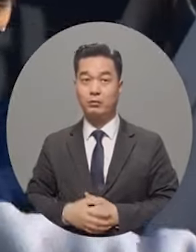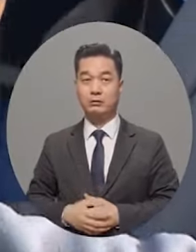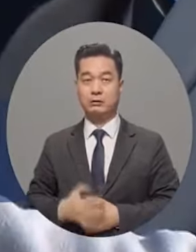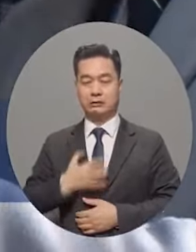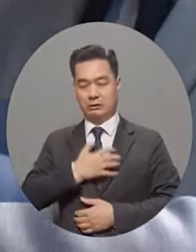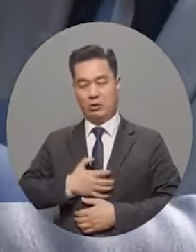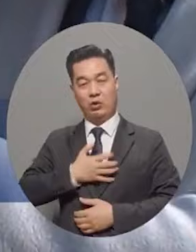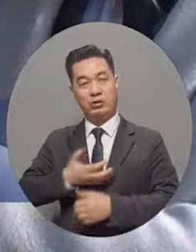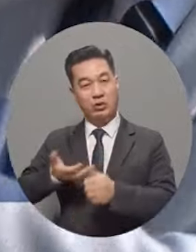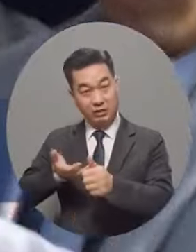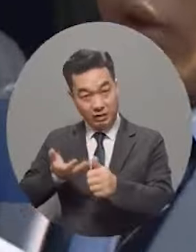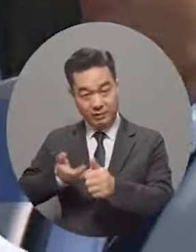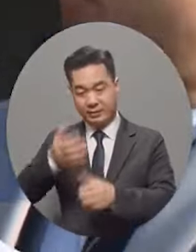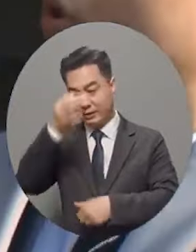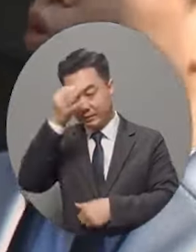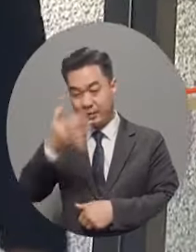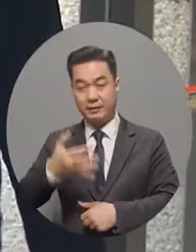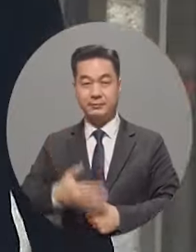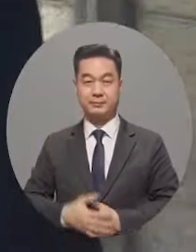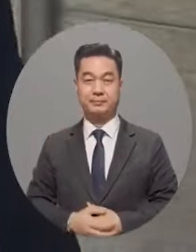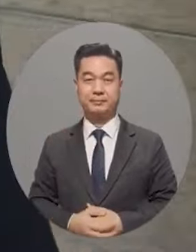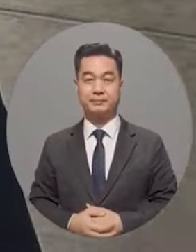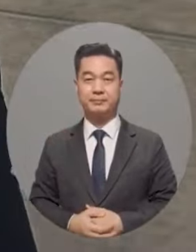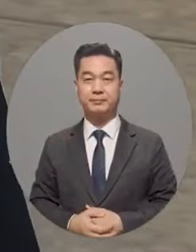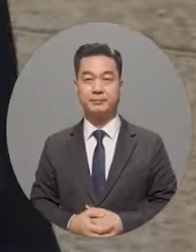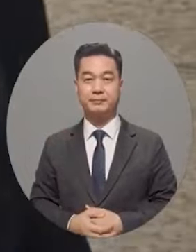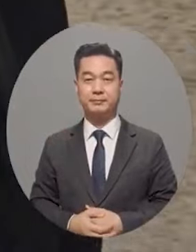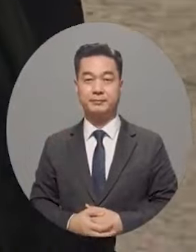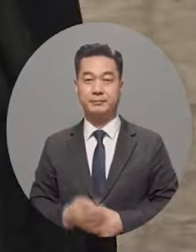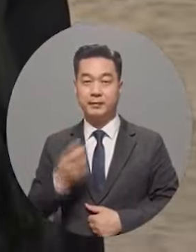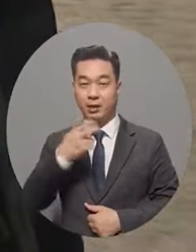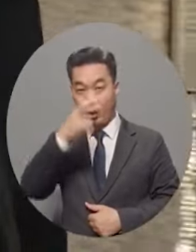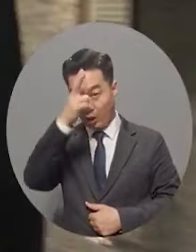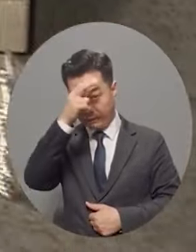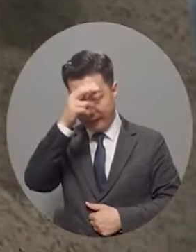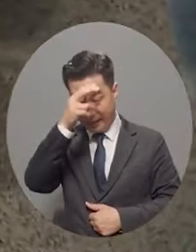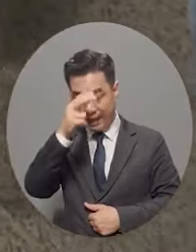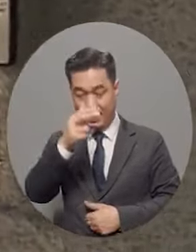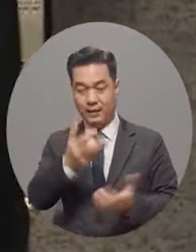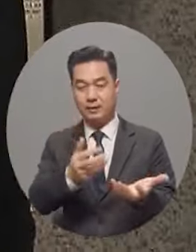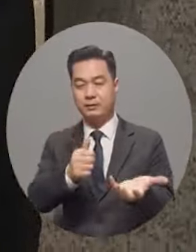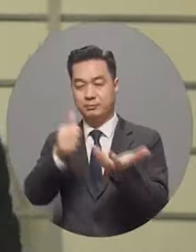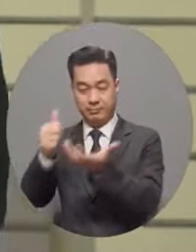걱정을 지켰습니다. 미안합니다. 검찰은